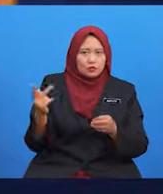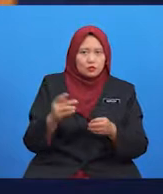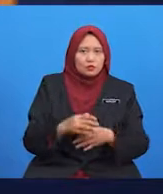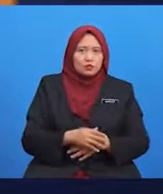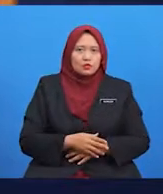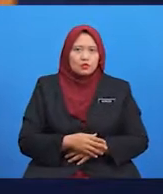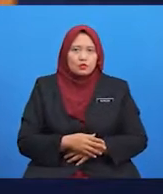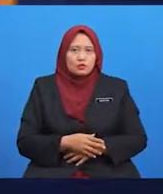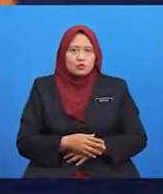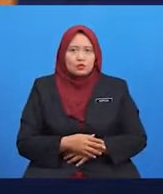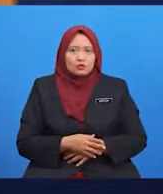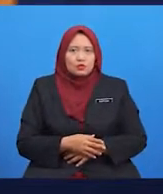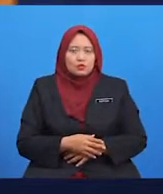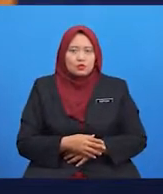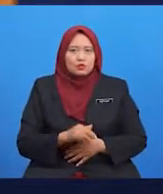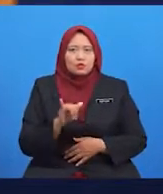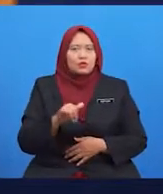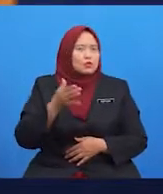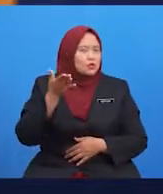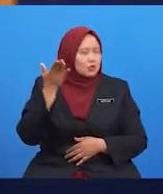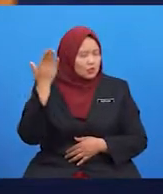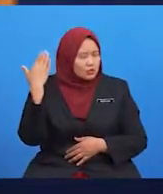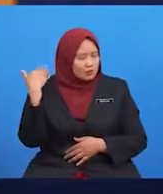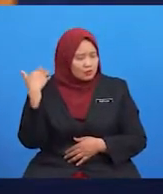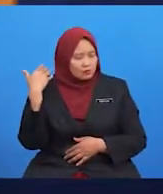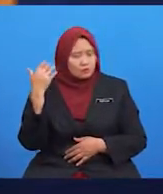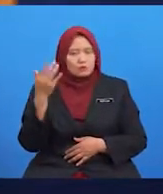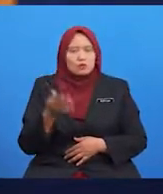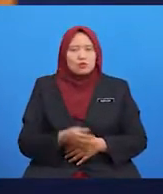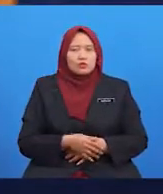Aspal lama merindukan seretan kasut putihnya.